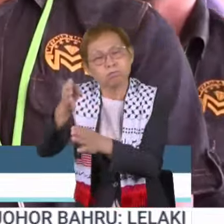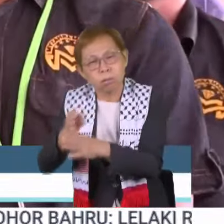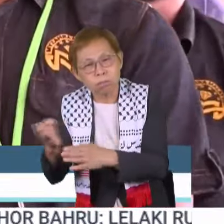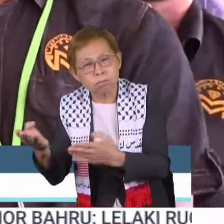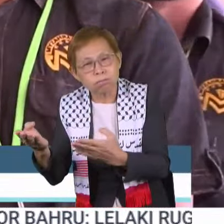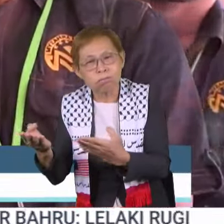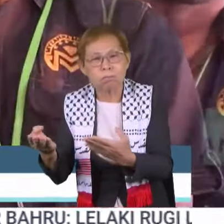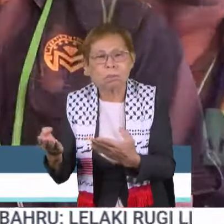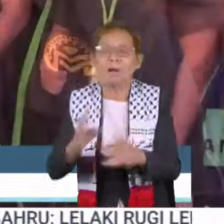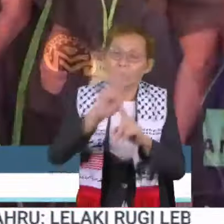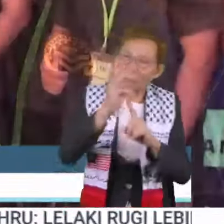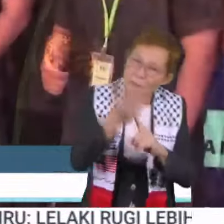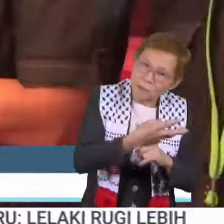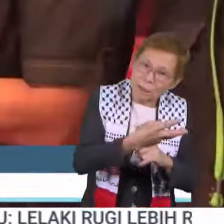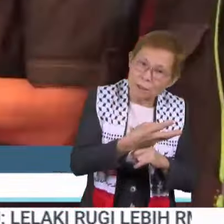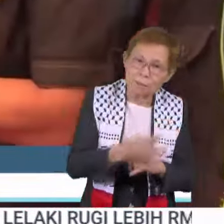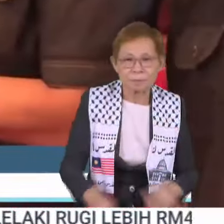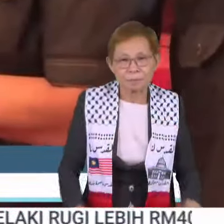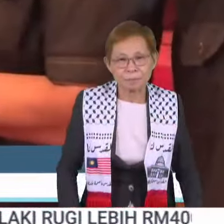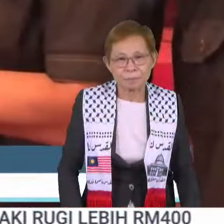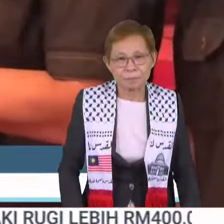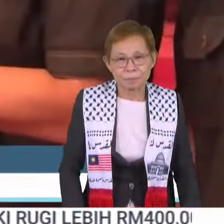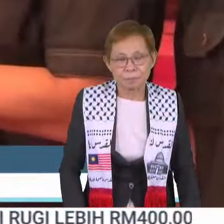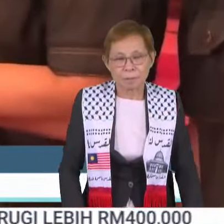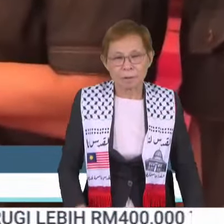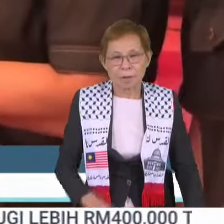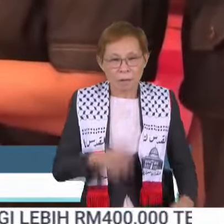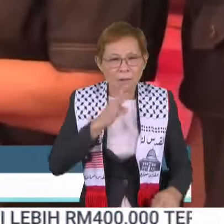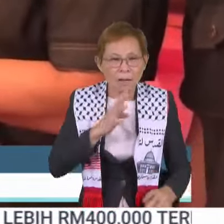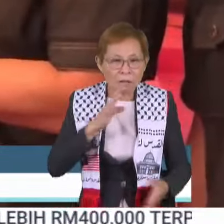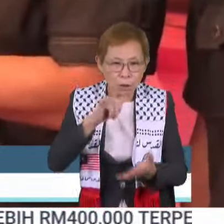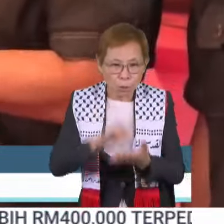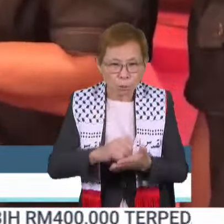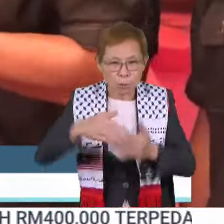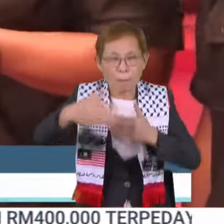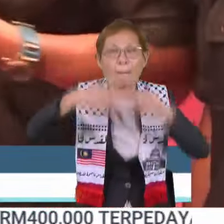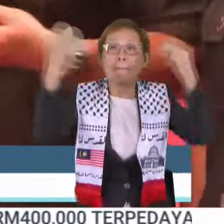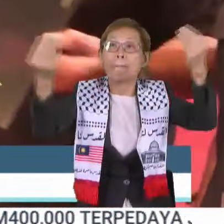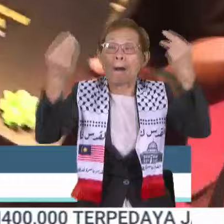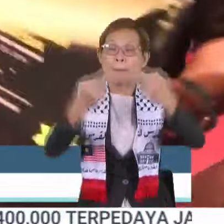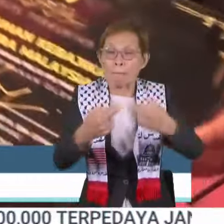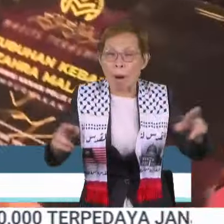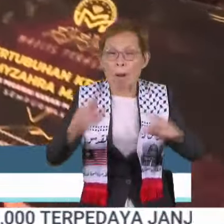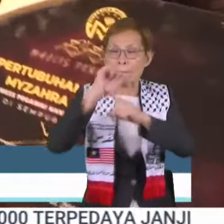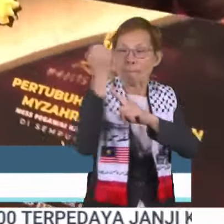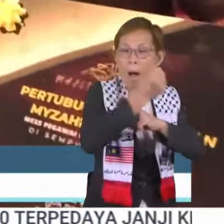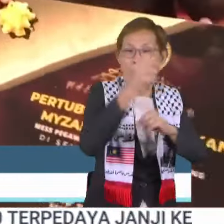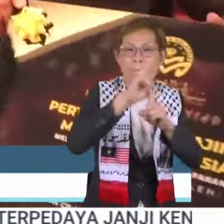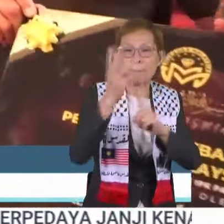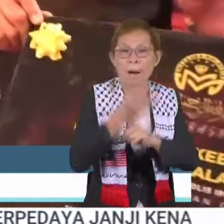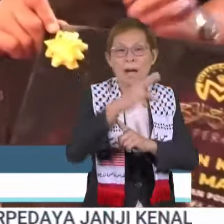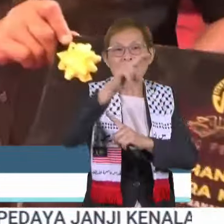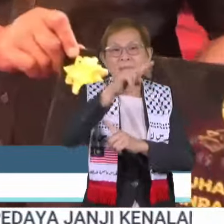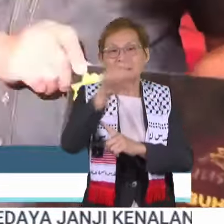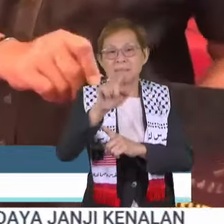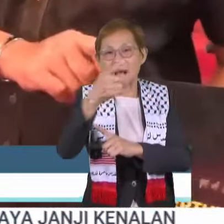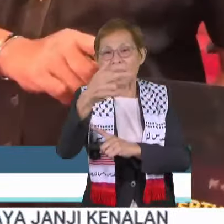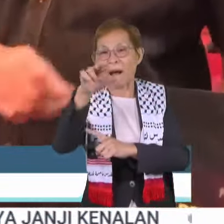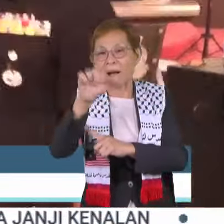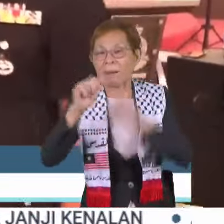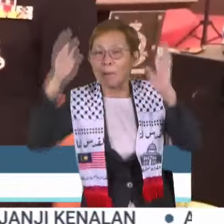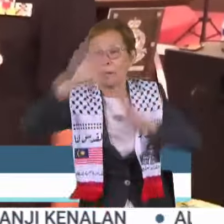bidang kebajikan Beliau berkata demikian selepas Majlis perasmian pertubuhan kebajikan maizahra Malaysia dan